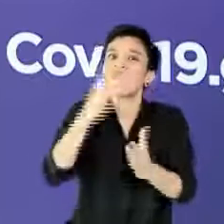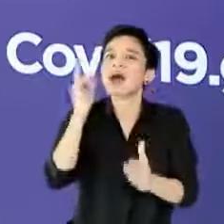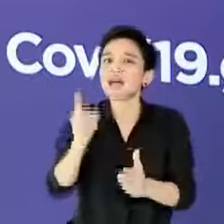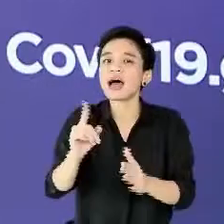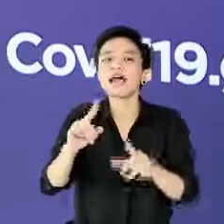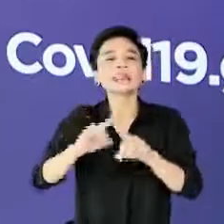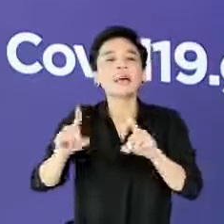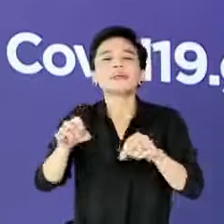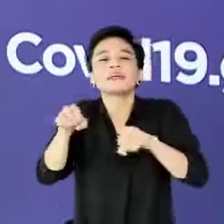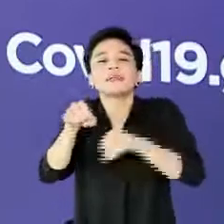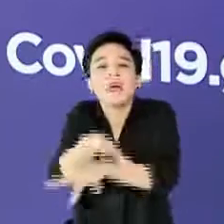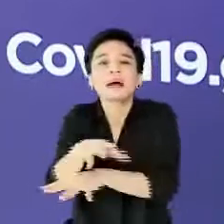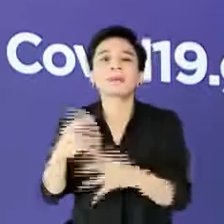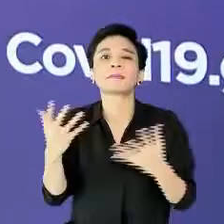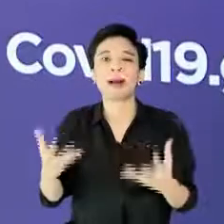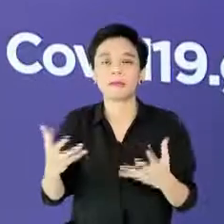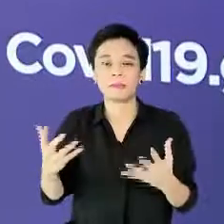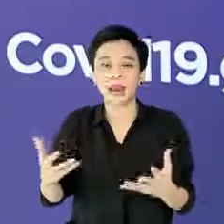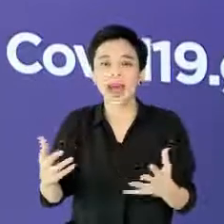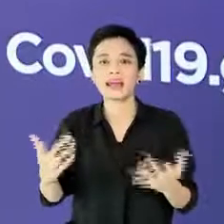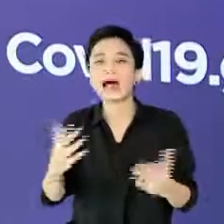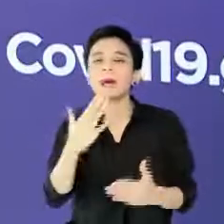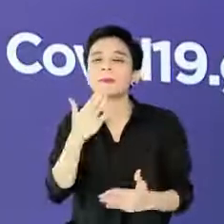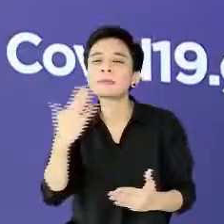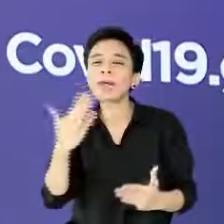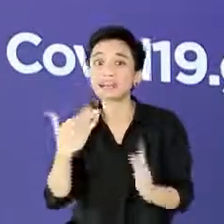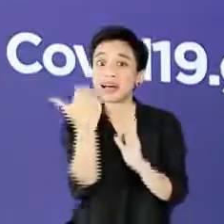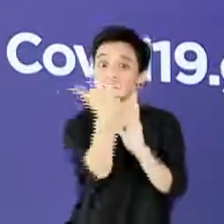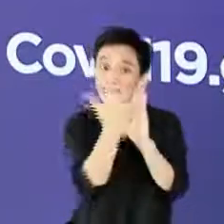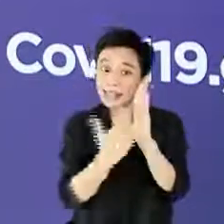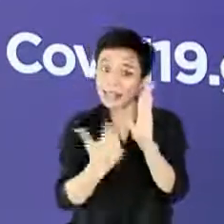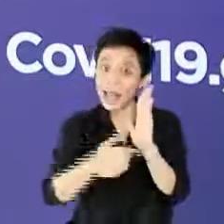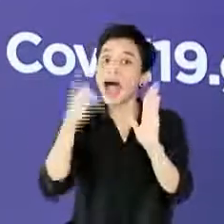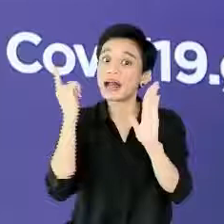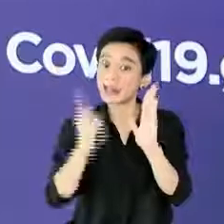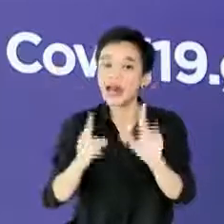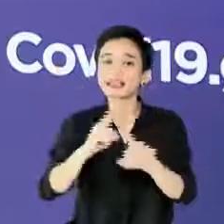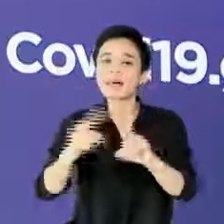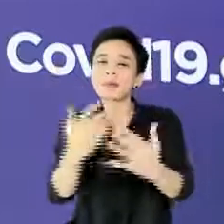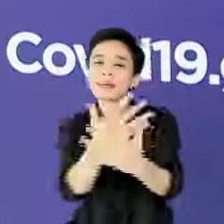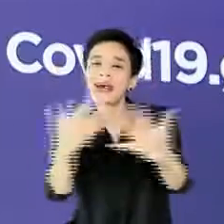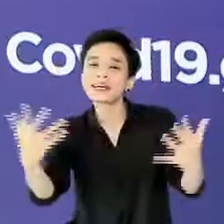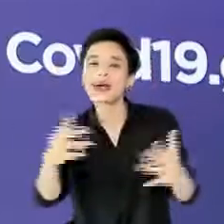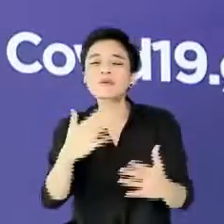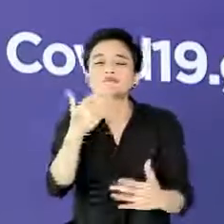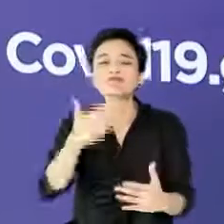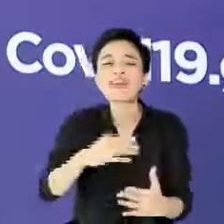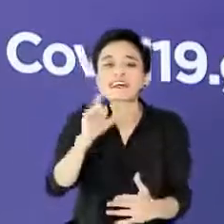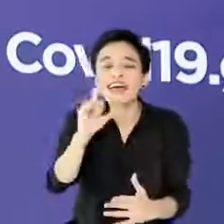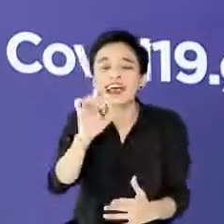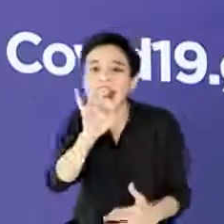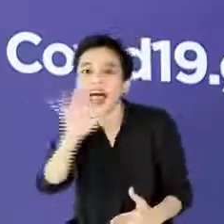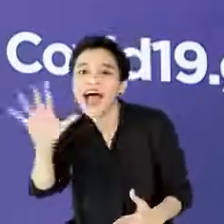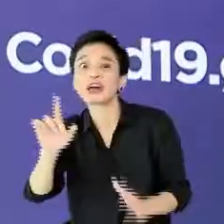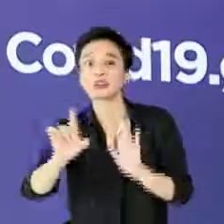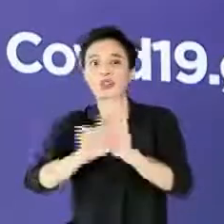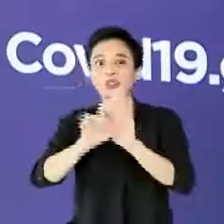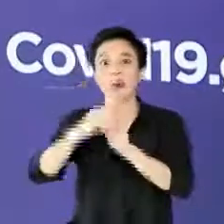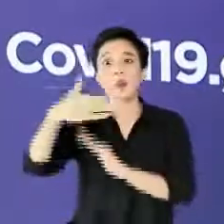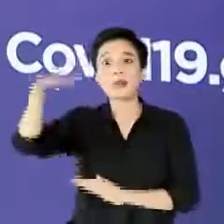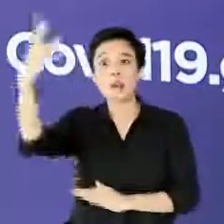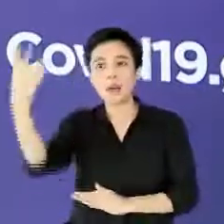terkadang masyarakat kita selalu bisa mencari celah dari setiap regulasi yang diberikan contohnya pelarangan mudik